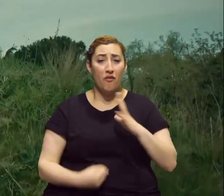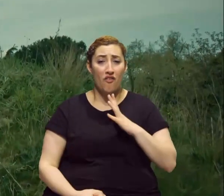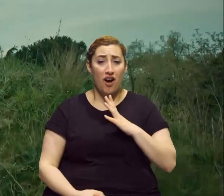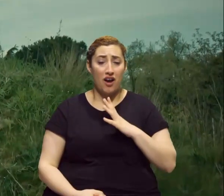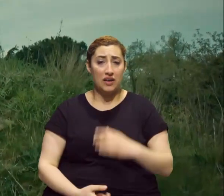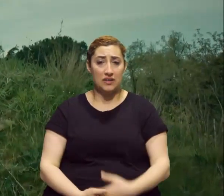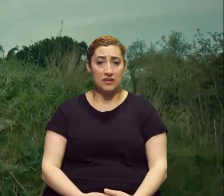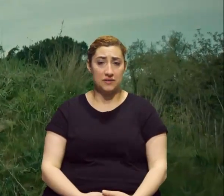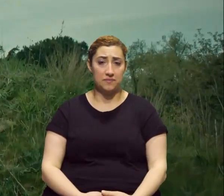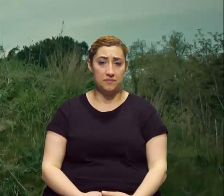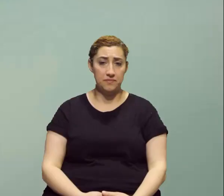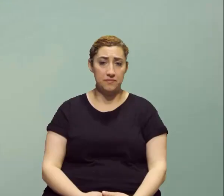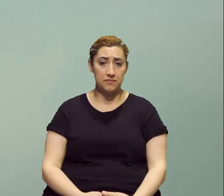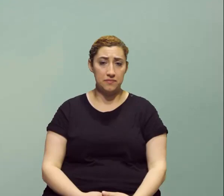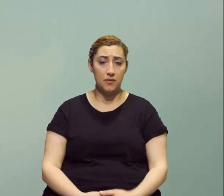kalmıştı.